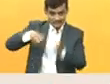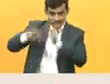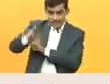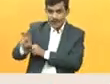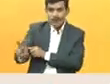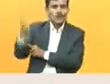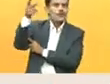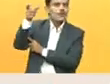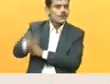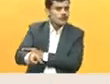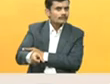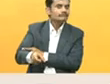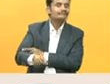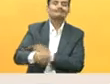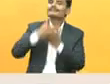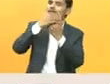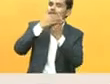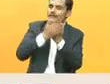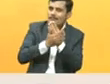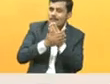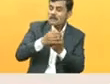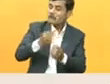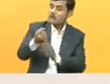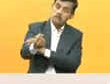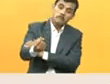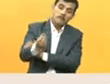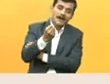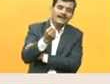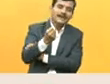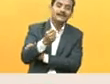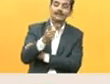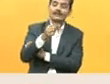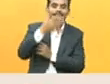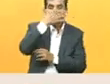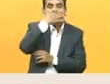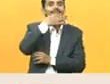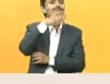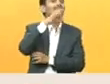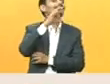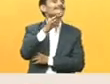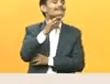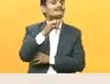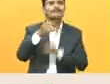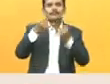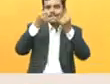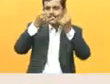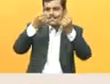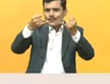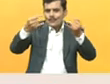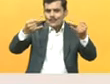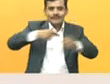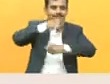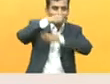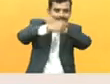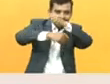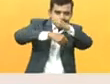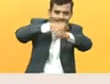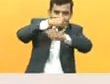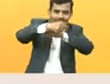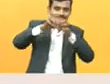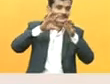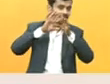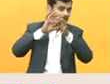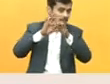अपने साथ लोहे के जंजीर से भी ज्यादा मजबूत मगर सुंदर और सुखद रेशम के धागे से बांध रखा है, और वो